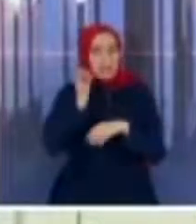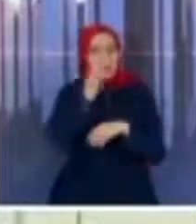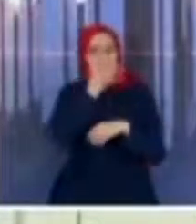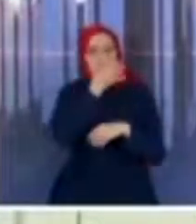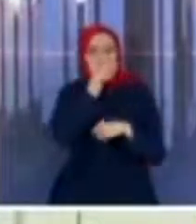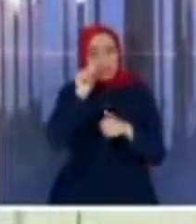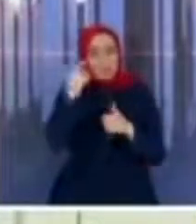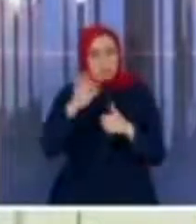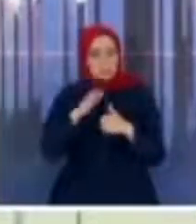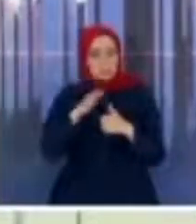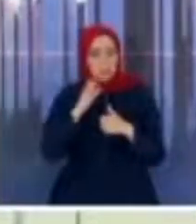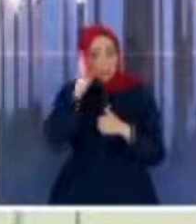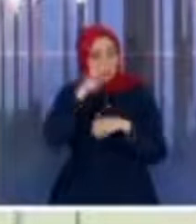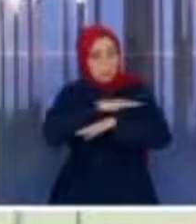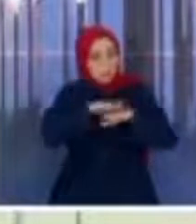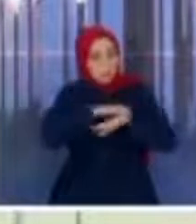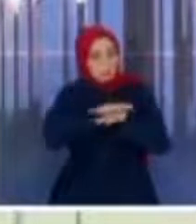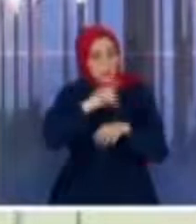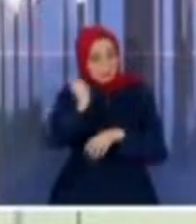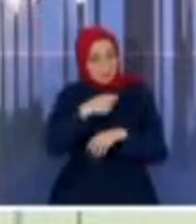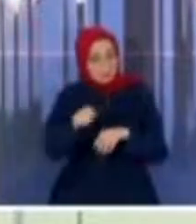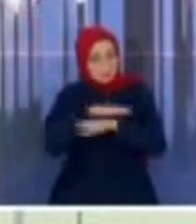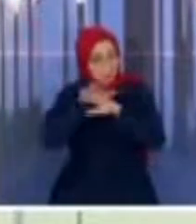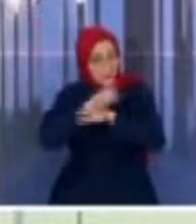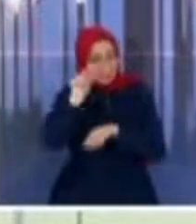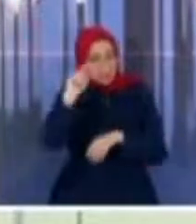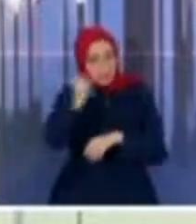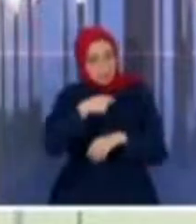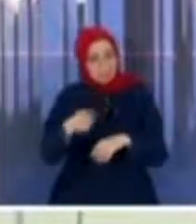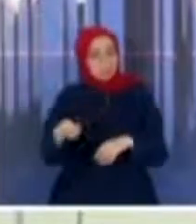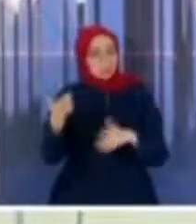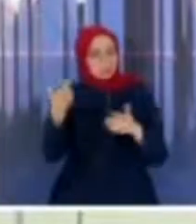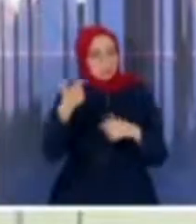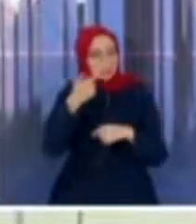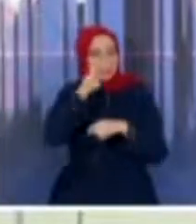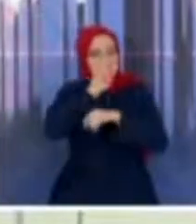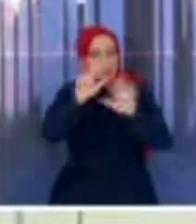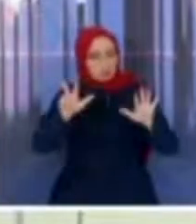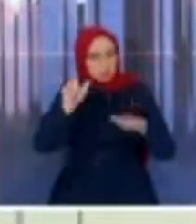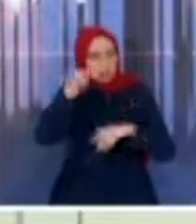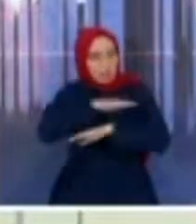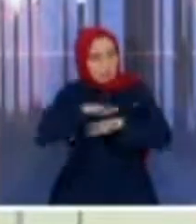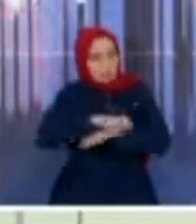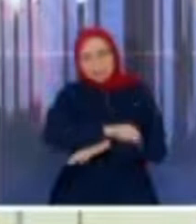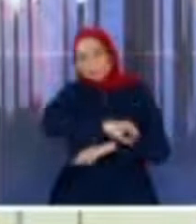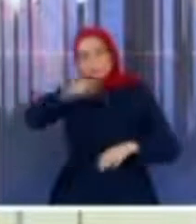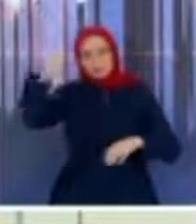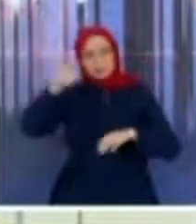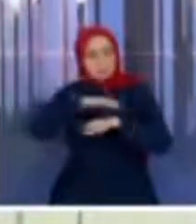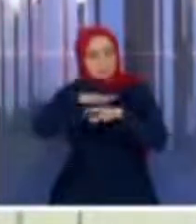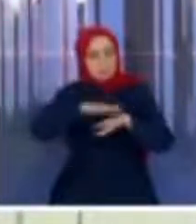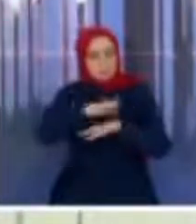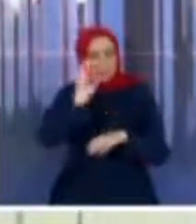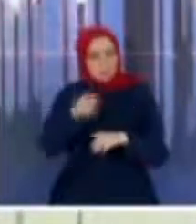غير باجه فيها بحر. اي فيها باجه فيها بحر بالطبيعه، 28 كيلومتر من اعز الشواطئ، واللي الشواطئ نتاعنا اليوم تستقطب في